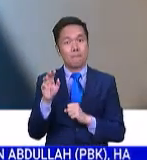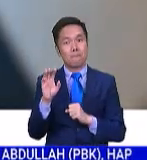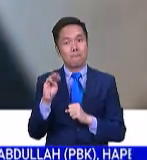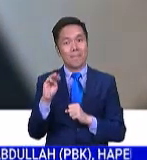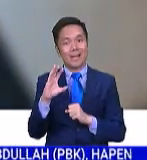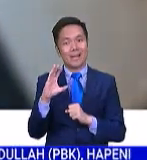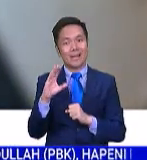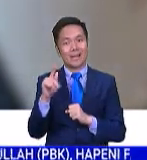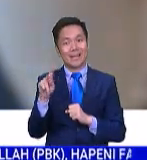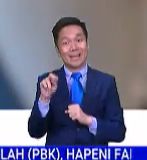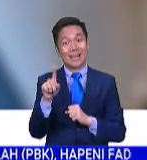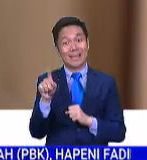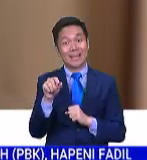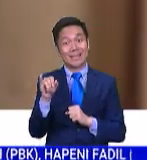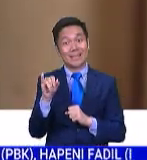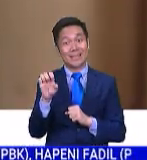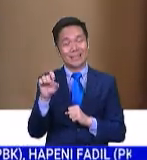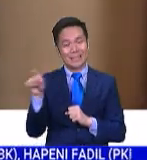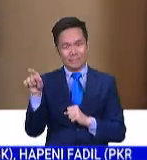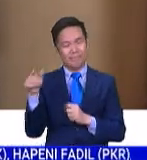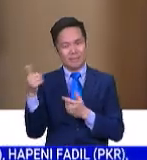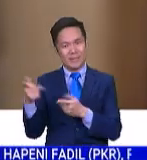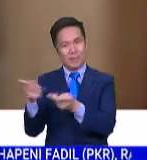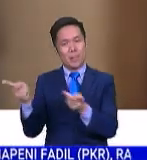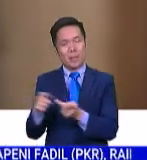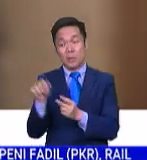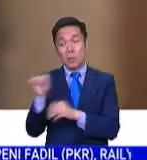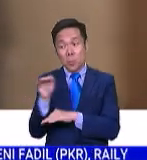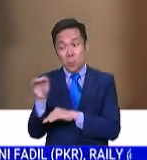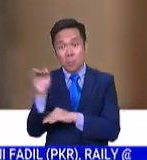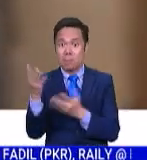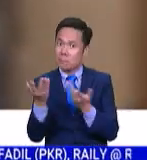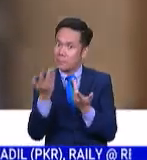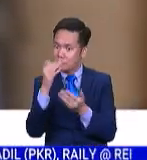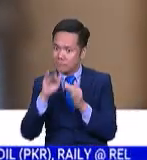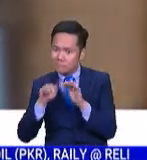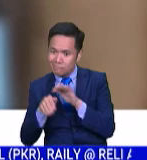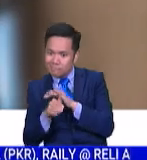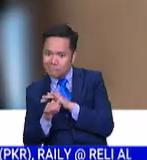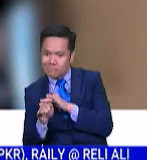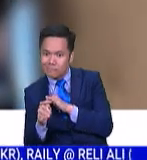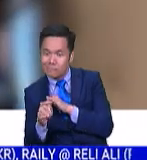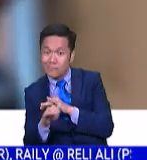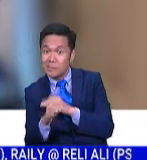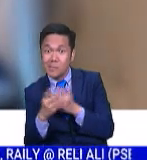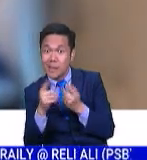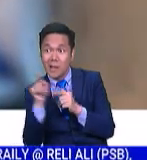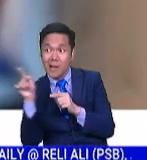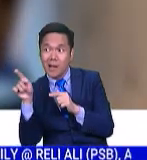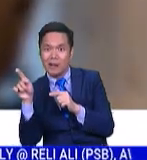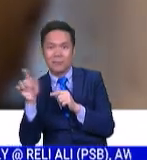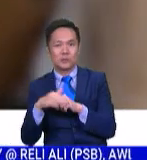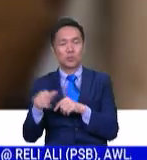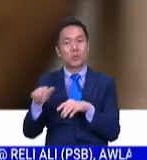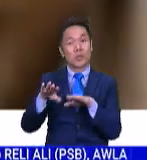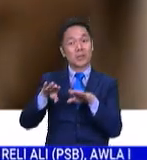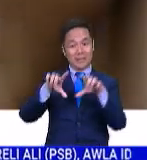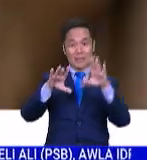dari agensi menangkap ular Sunshine berkata, haiwan berkenaan mungkin masuk ke dalam bilik tersebut melalui pintu